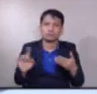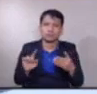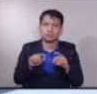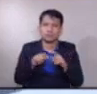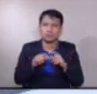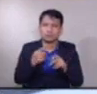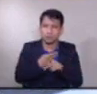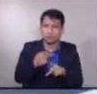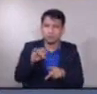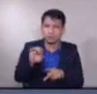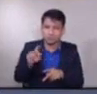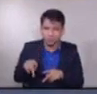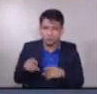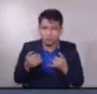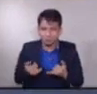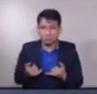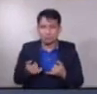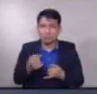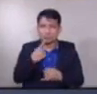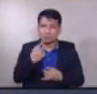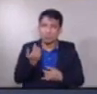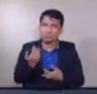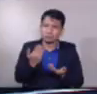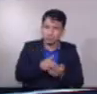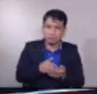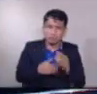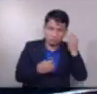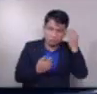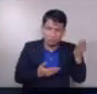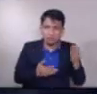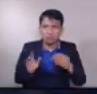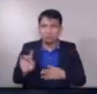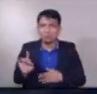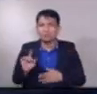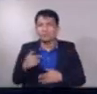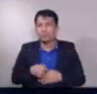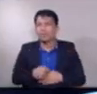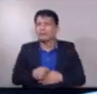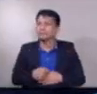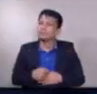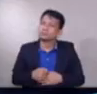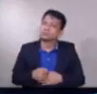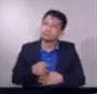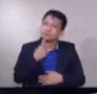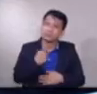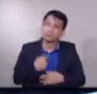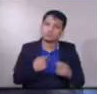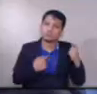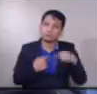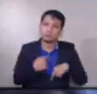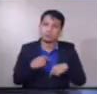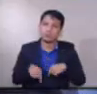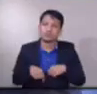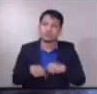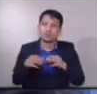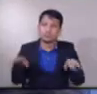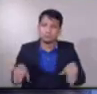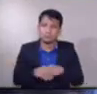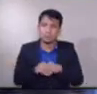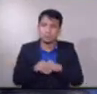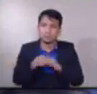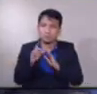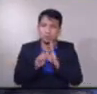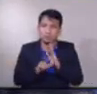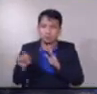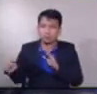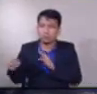tribe from saying again na, teka, iba yung aming customs. Okay, for example, ma'am, I give you an example, yung marriage law. Sa Islam,